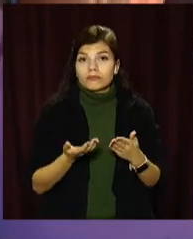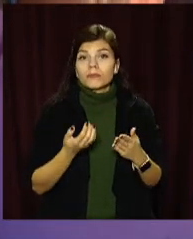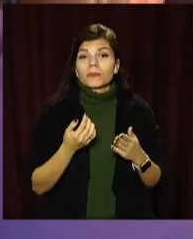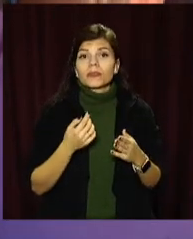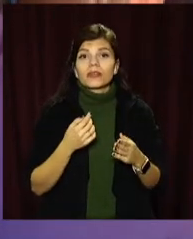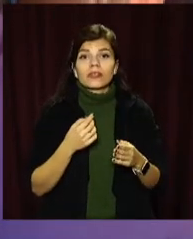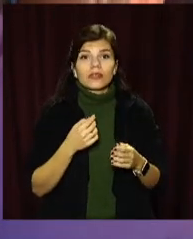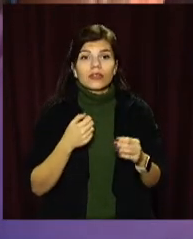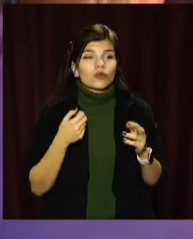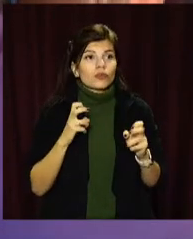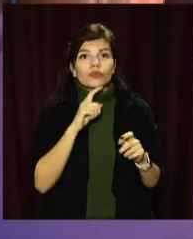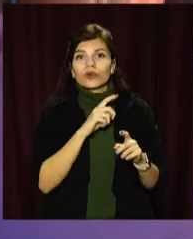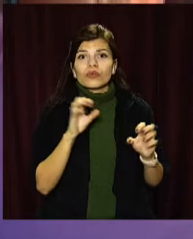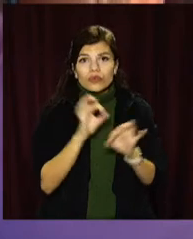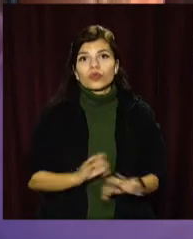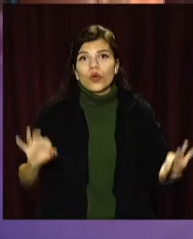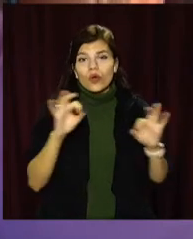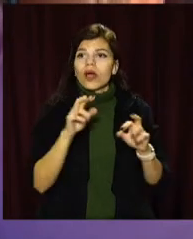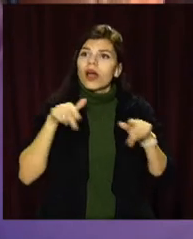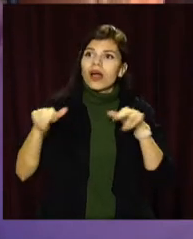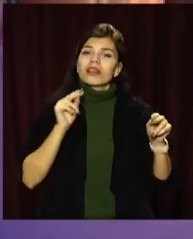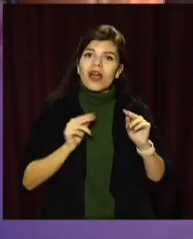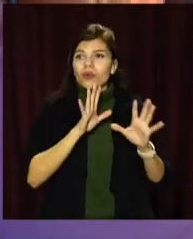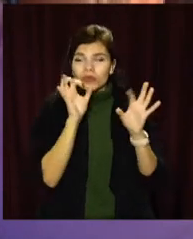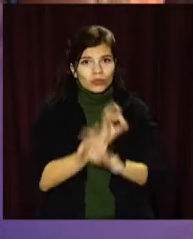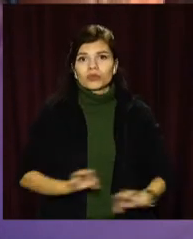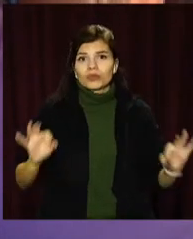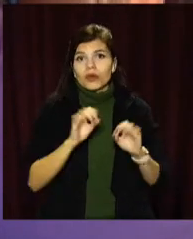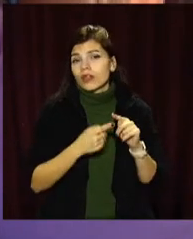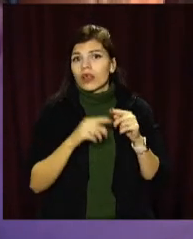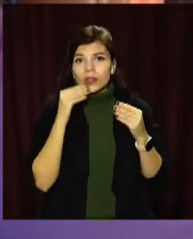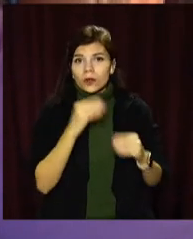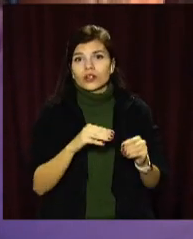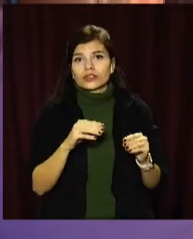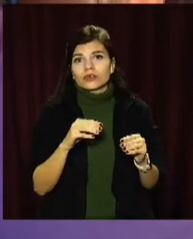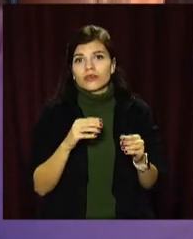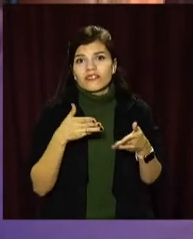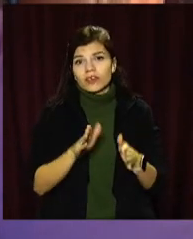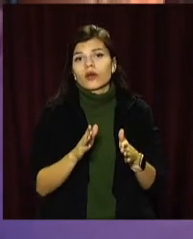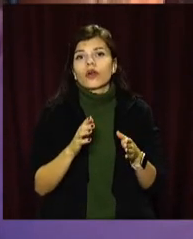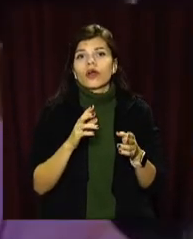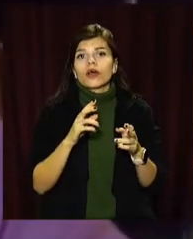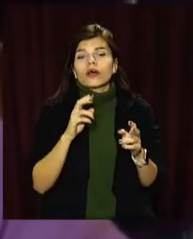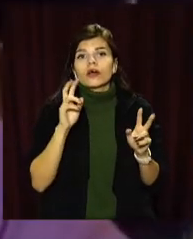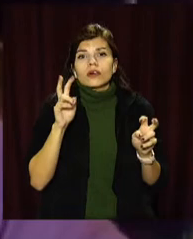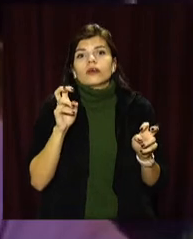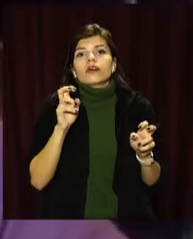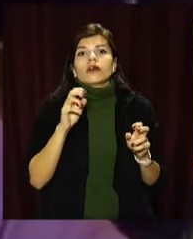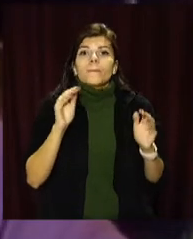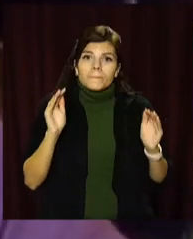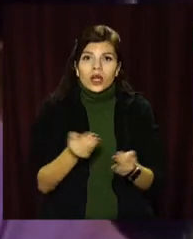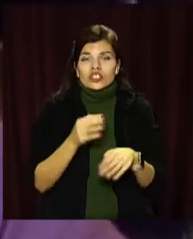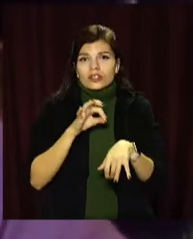зведення практично до нуля контактування між людьми – це найкращий спосіб з точки зору епідеміології